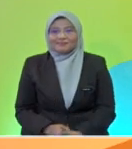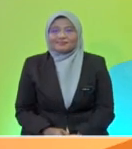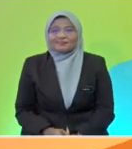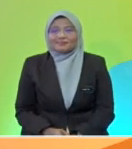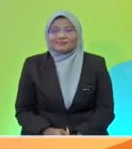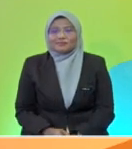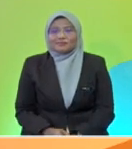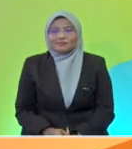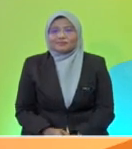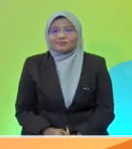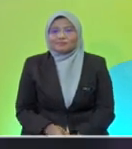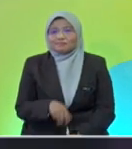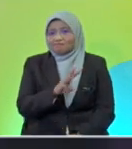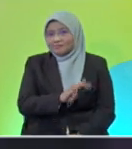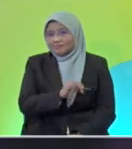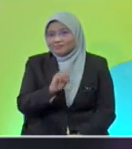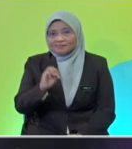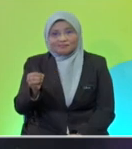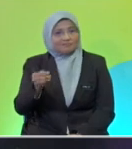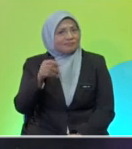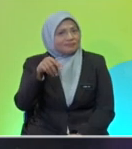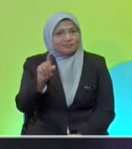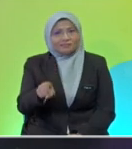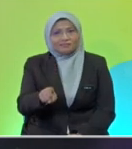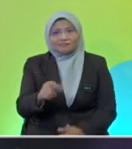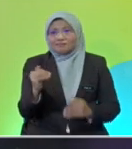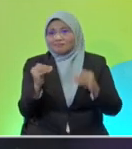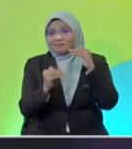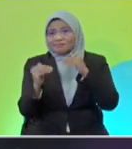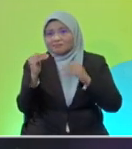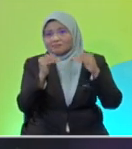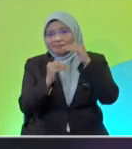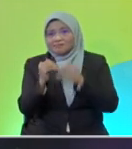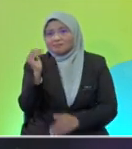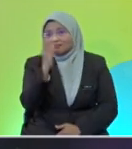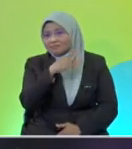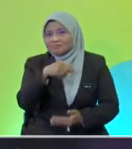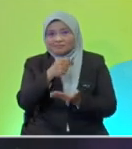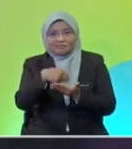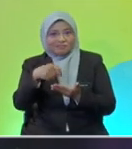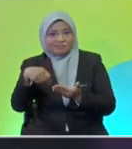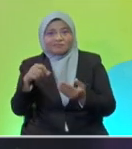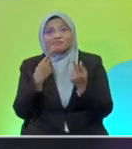ini perlu Membina dan menulis jawaban bagi ini